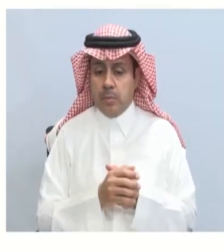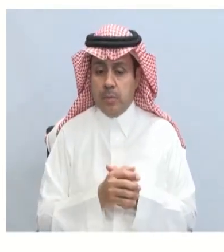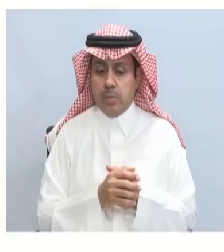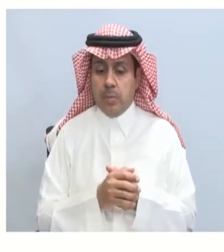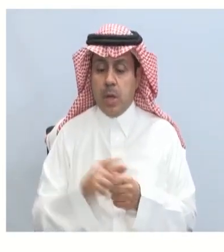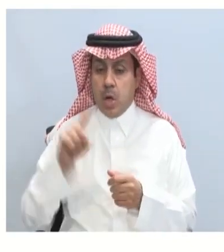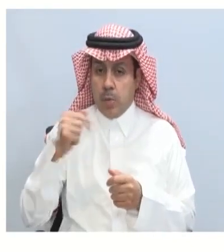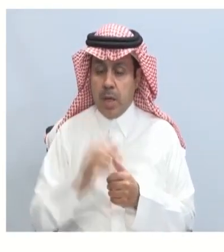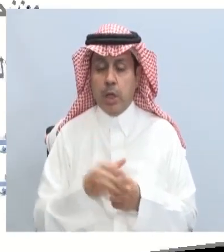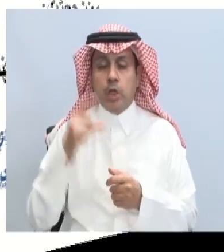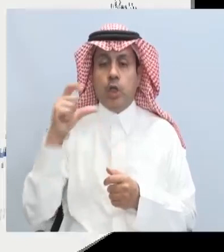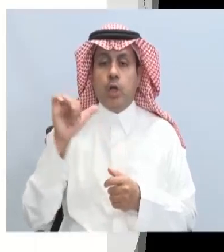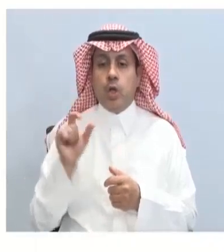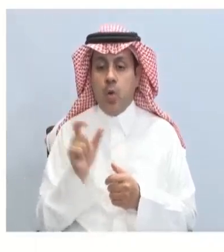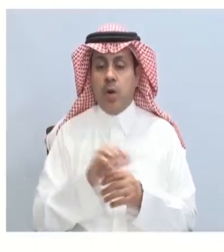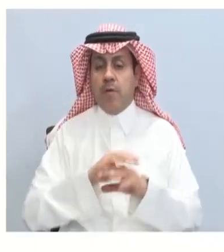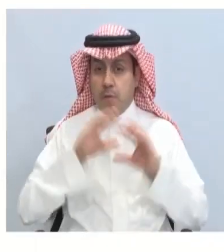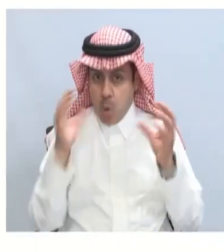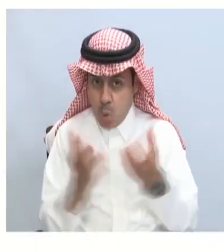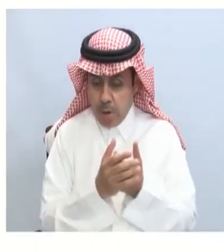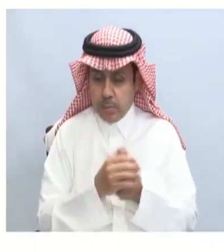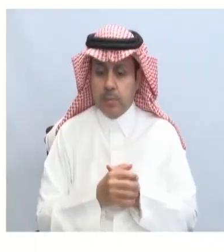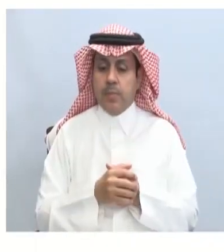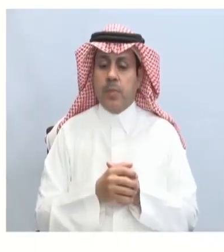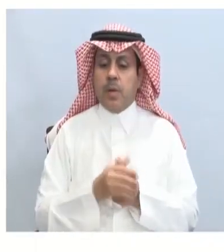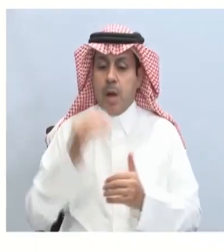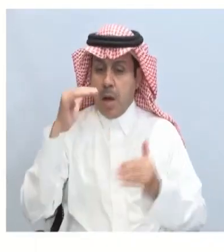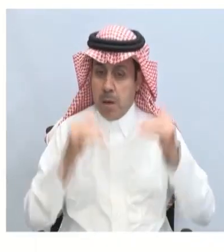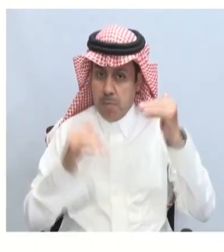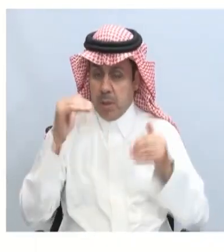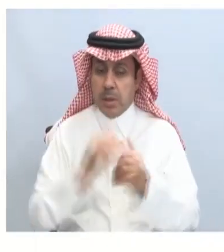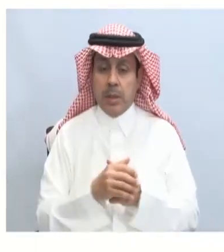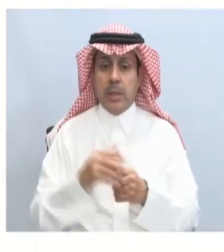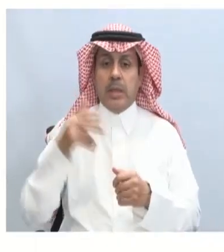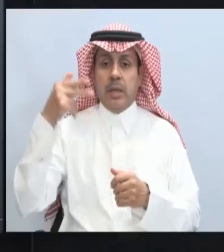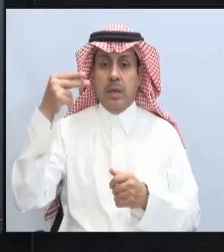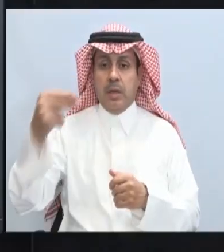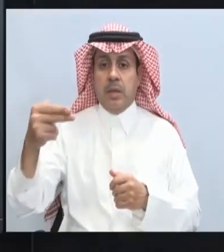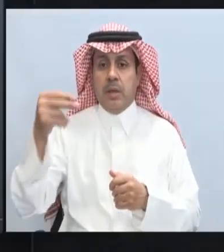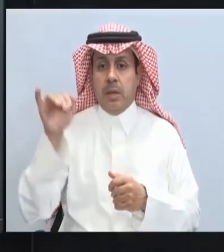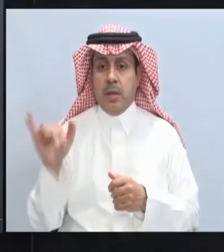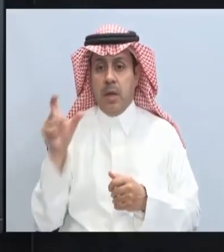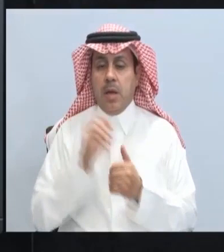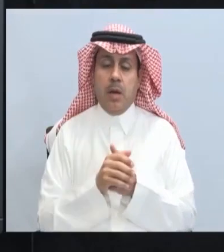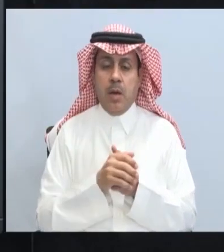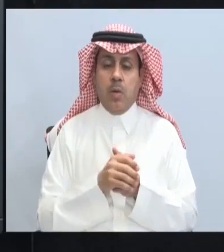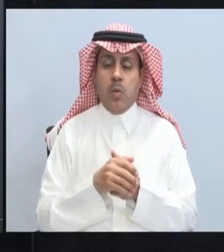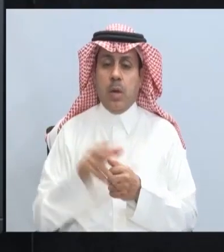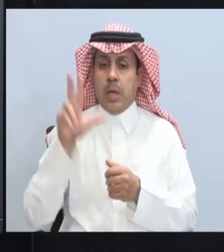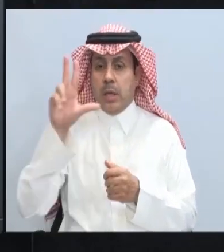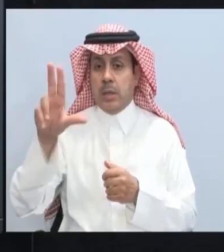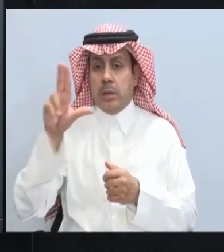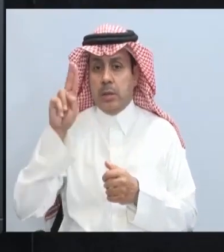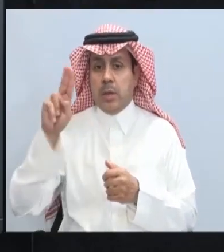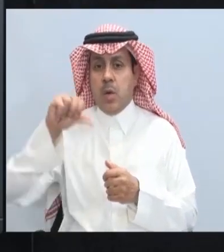جميع الديون هنا سؤال اخر اخر قارن بين العينه والتورق بيع العينه وبيع